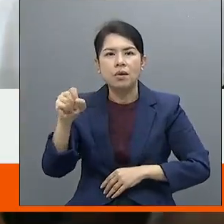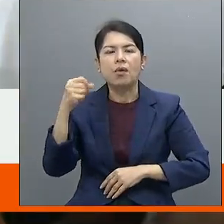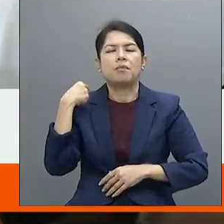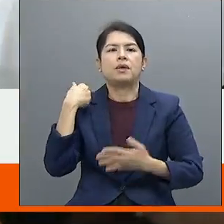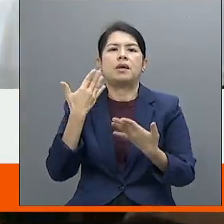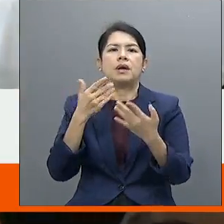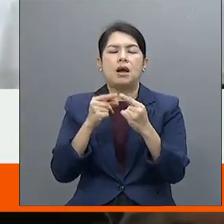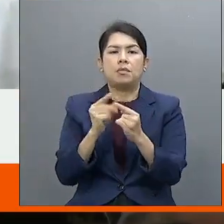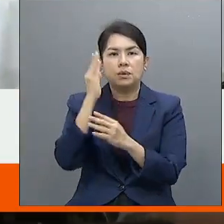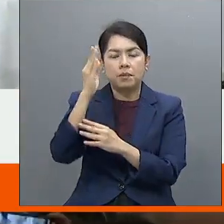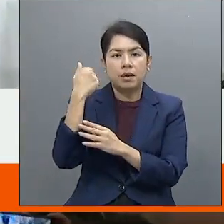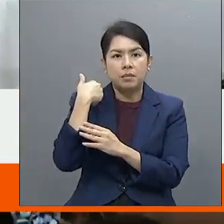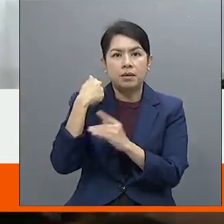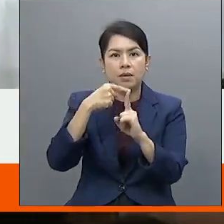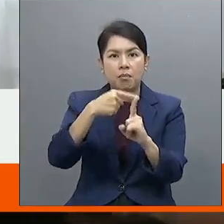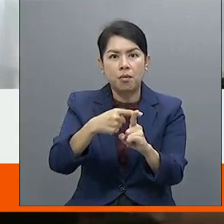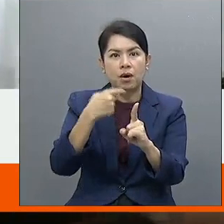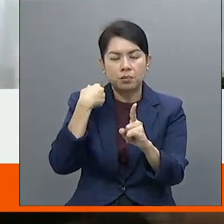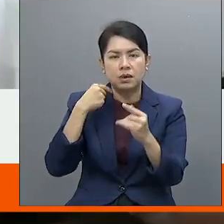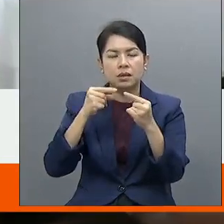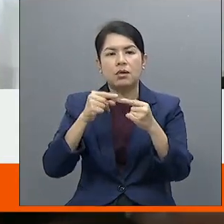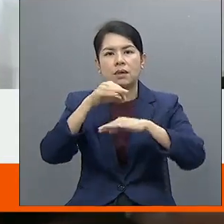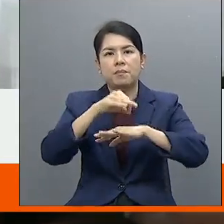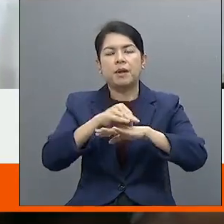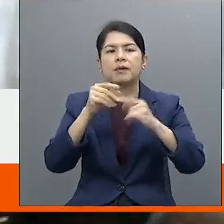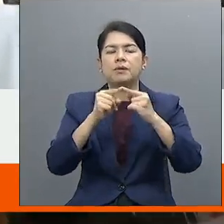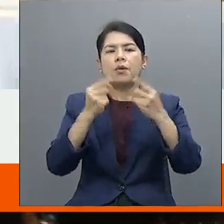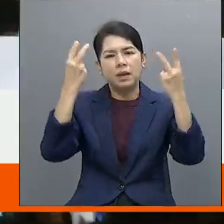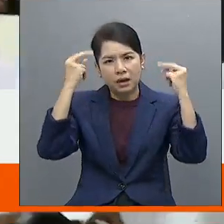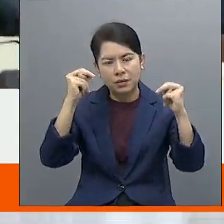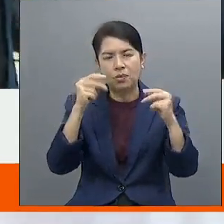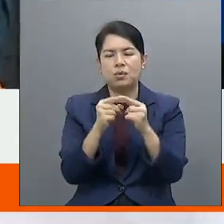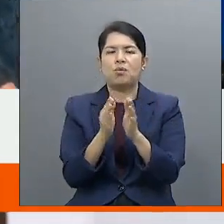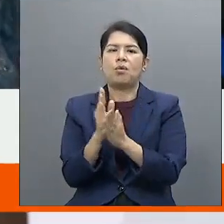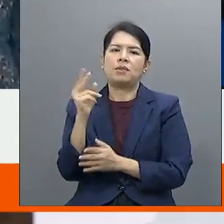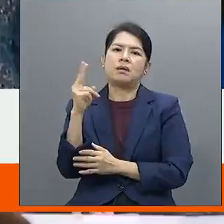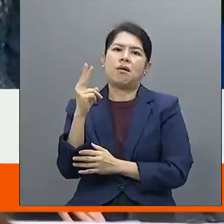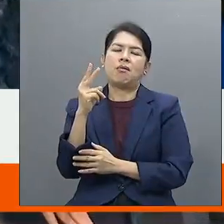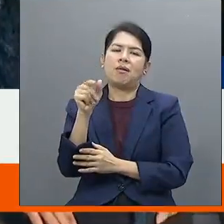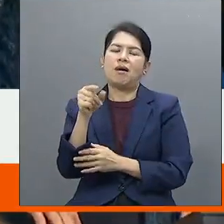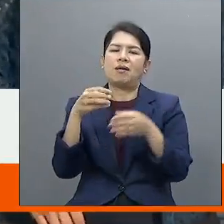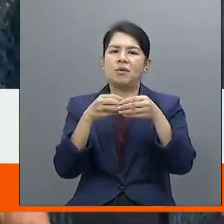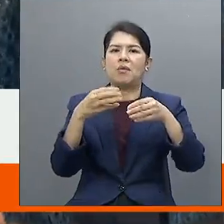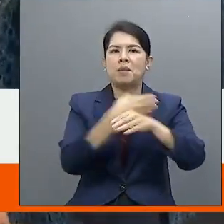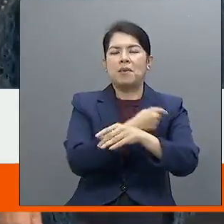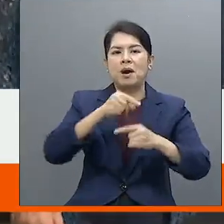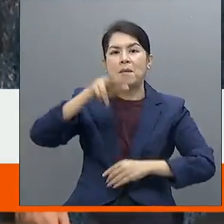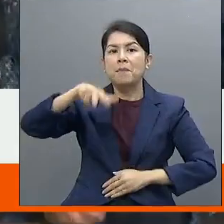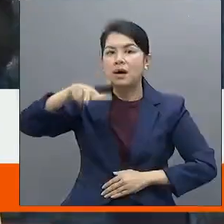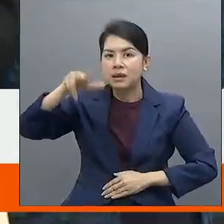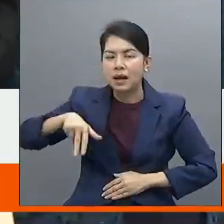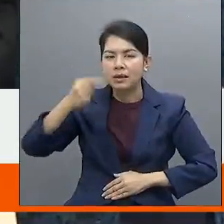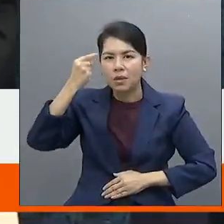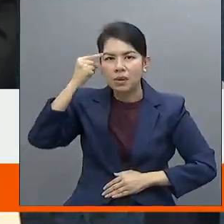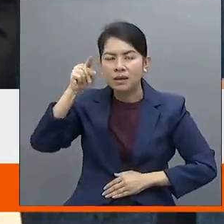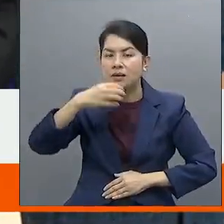งผมขีดเส้นใต้ชัดเจนเลยน ะ งานที่เขาคิดสองชั้นเขาไม่ได้คิดเรื่องตำแหน่งประธานสภาตำแหน่งน